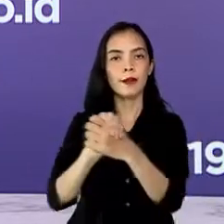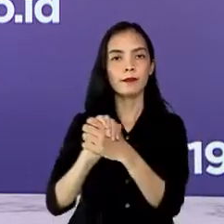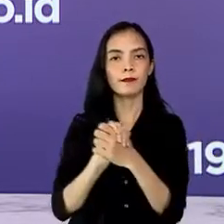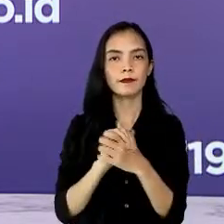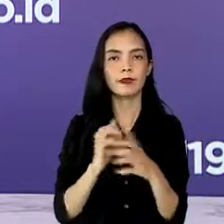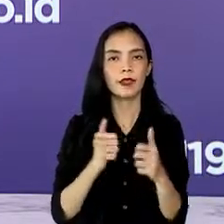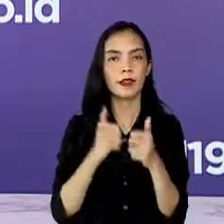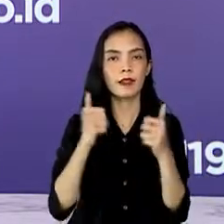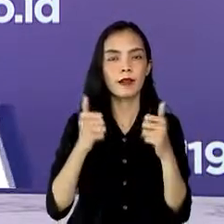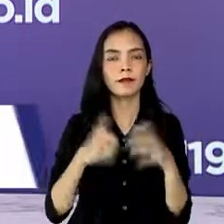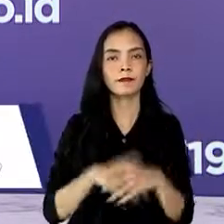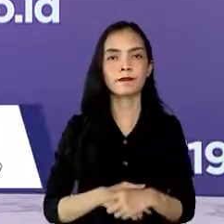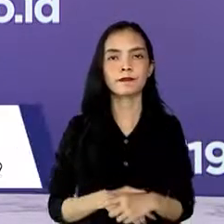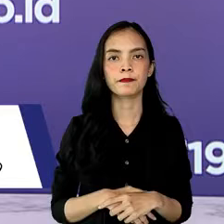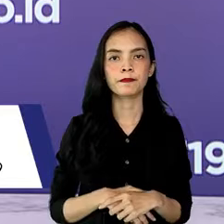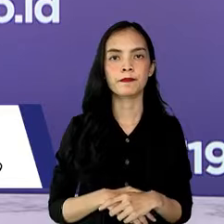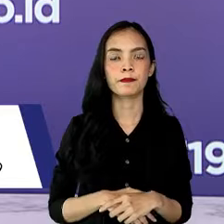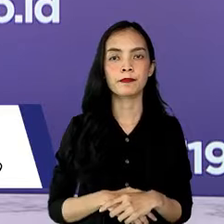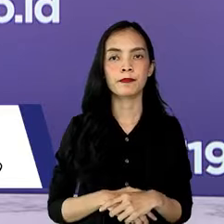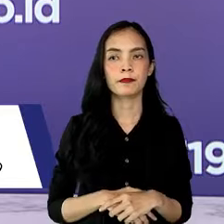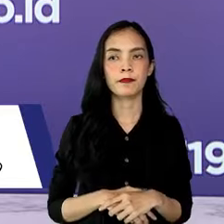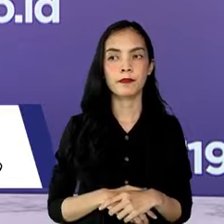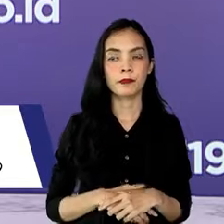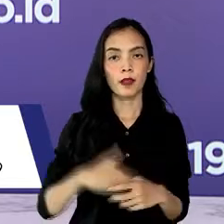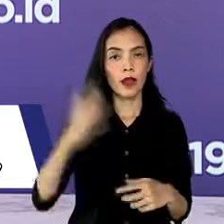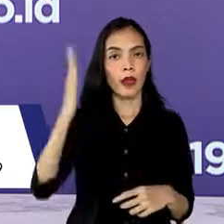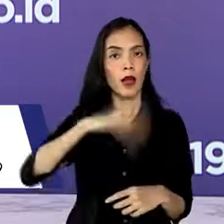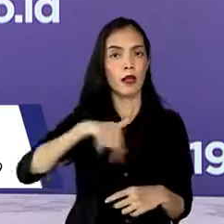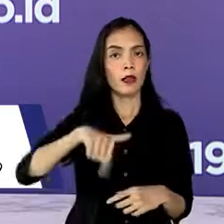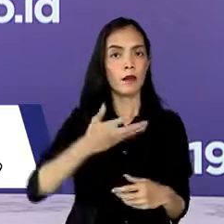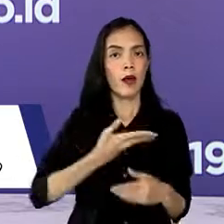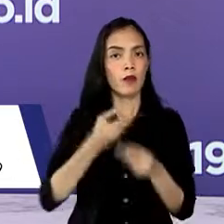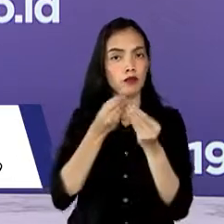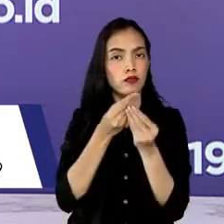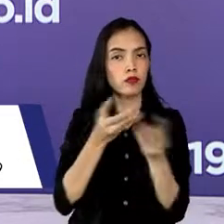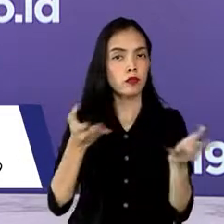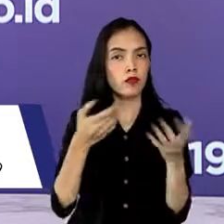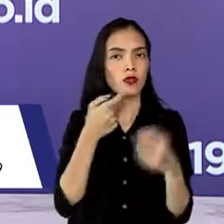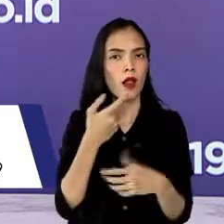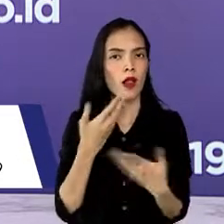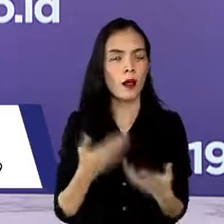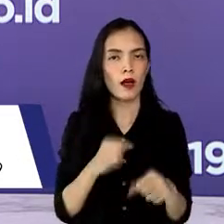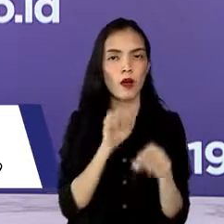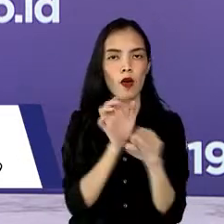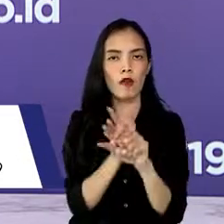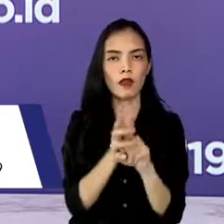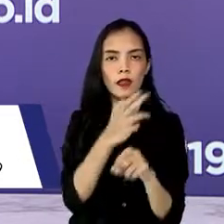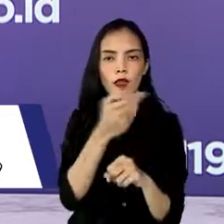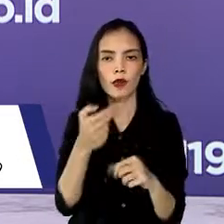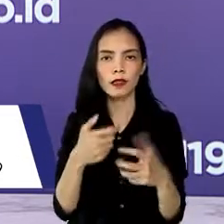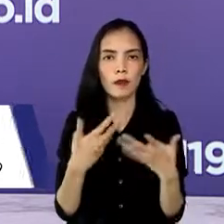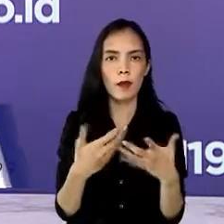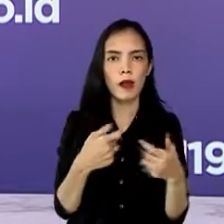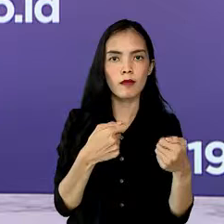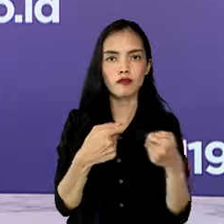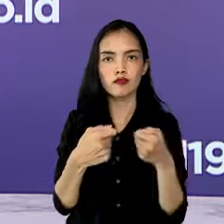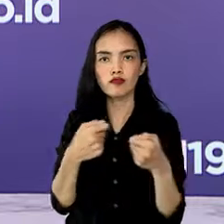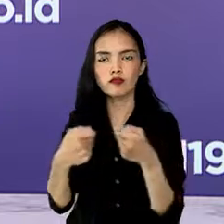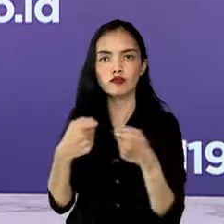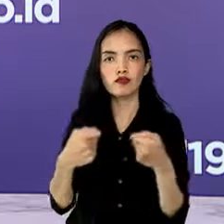semuanya Hari ini saya akan menyampaikan perkembangan penanganan konflik 19 di Indonesia